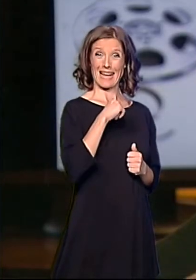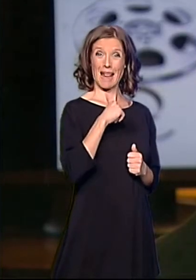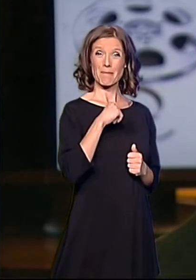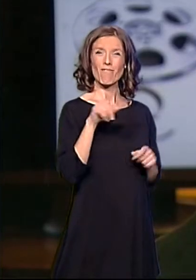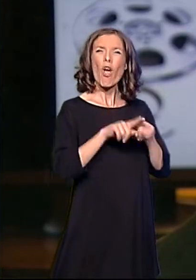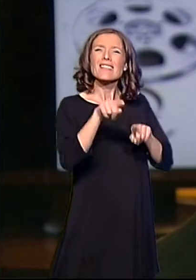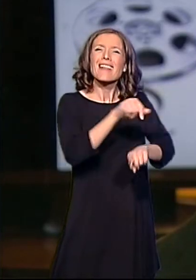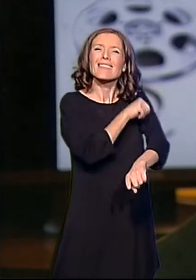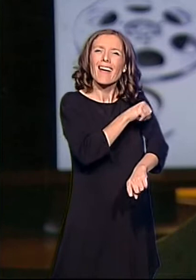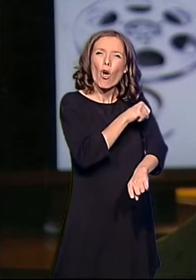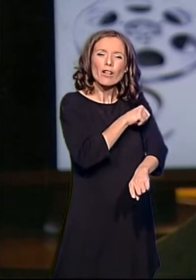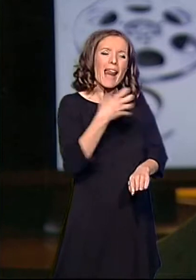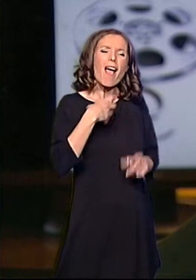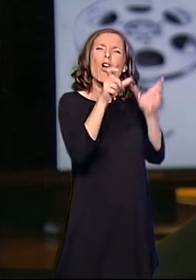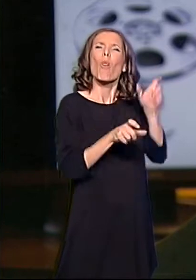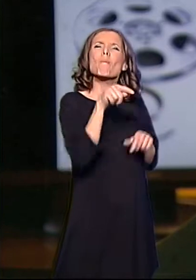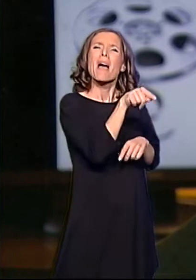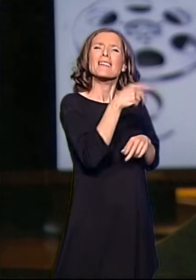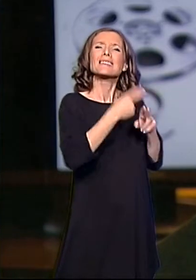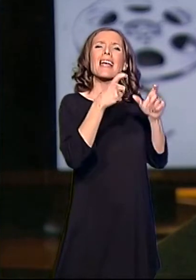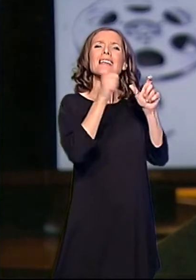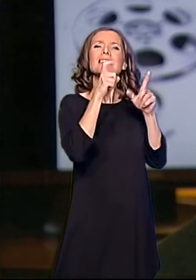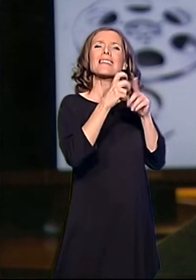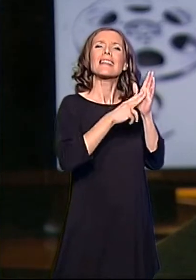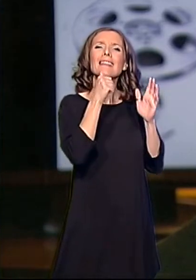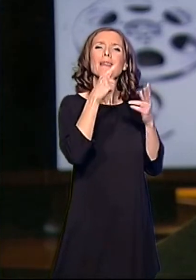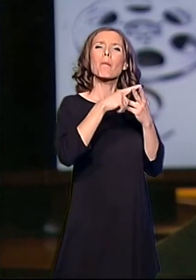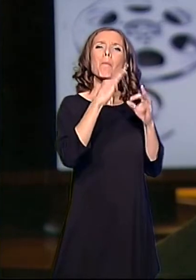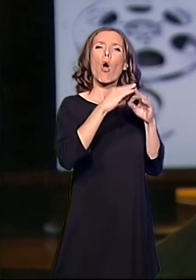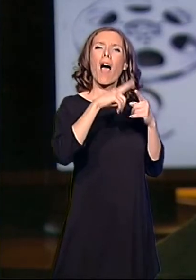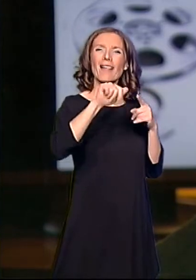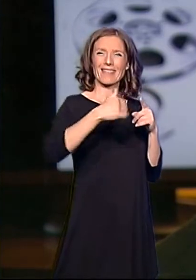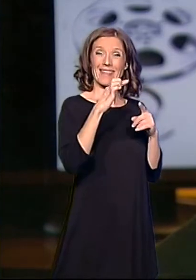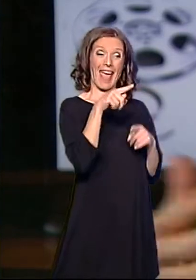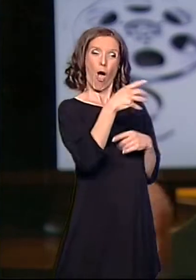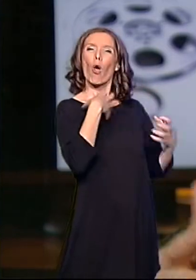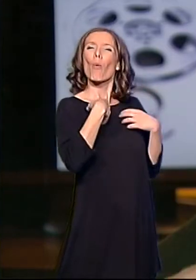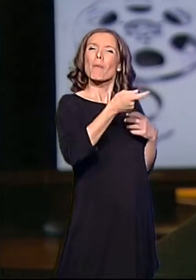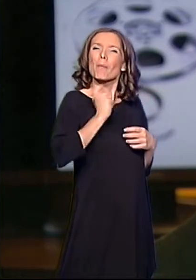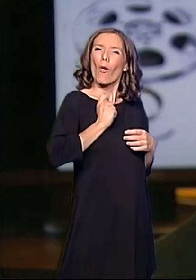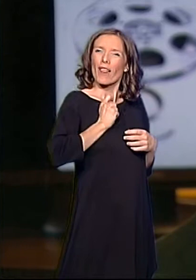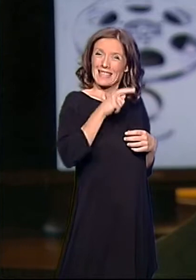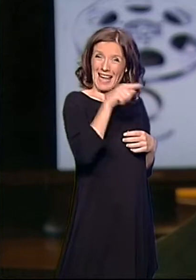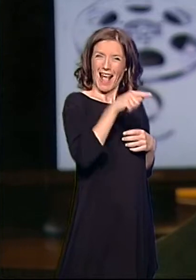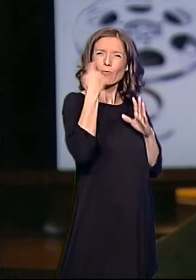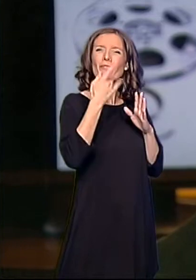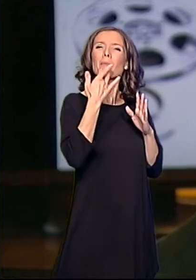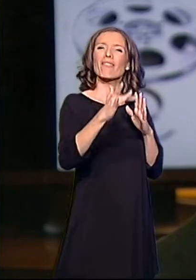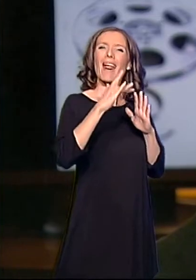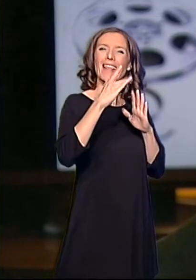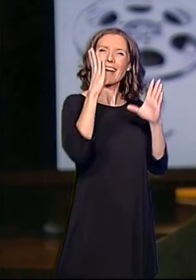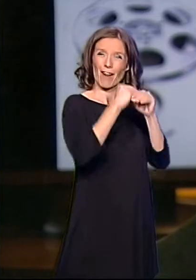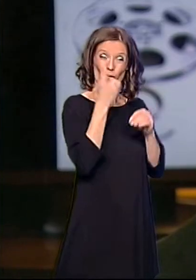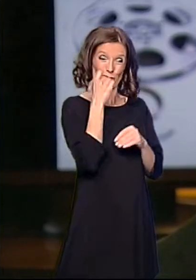isti glumac Sidney Poitier, koji glumi tog policajca u Vrelini noći, igrao u još jednoj u to